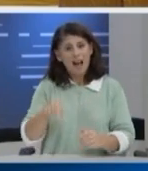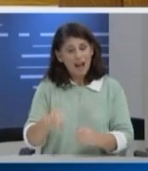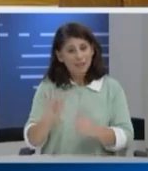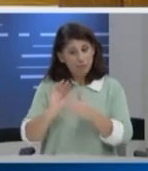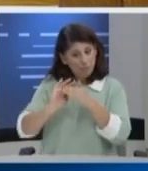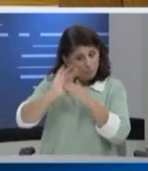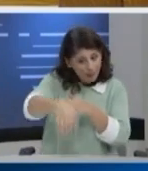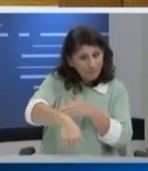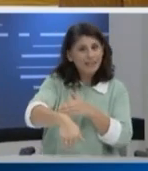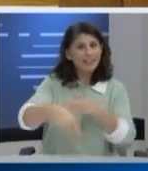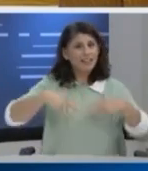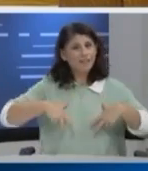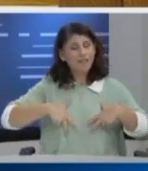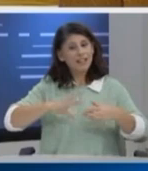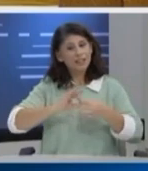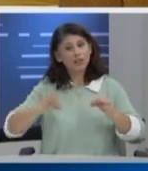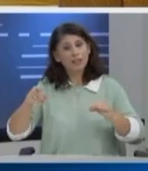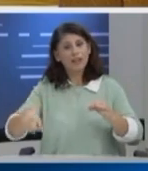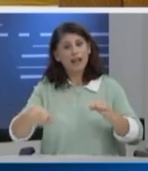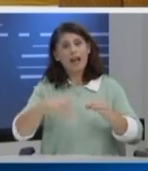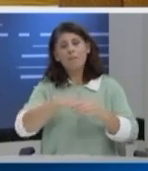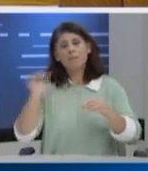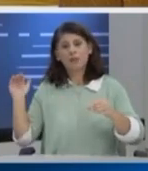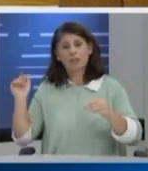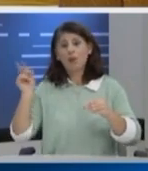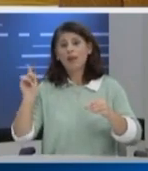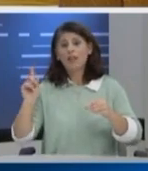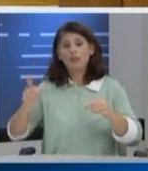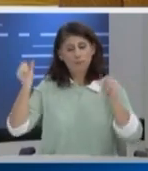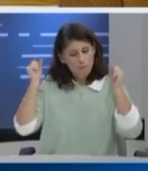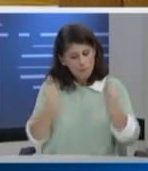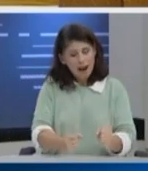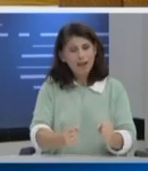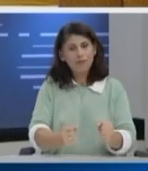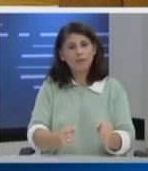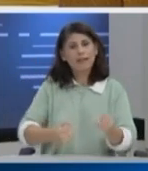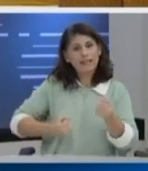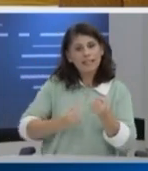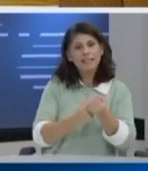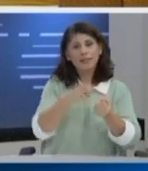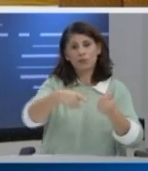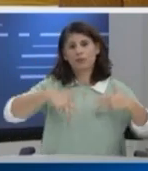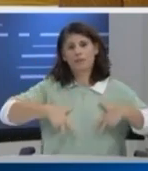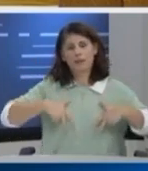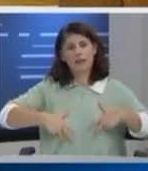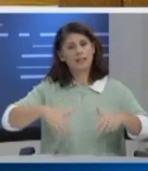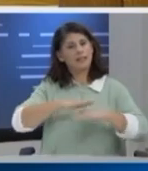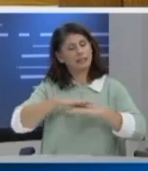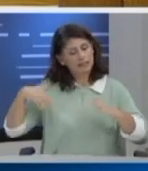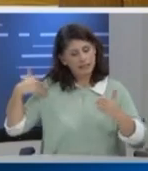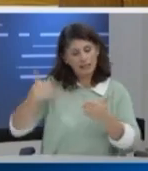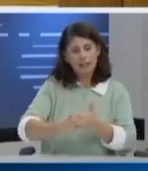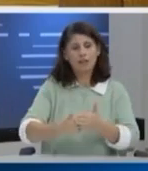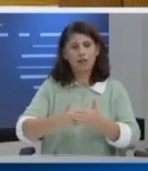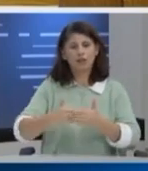που ρίχνουν μια κυβέρνηση ιστορικά είναι οι αποστάτες, όχι αυτοί που μένουν για να στηρίξουν μια κυβέρνηση να ολοκληρώσει